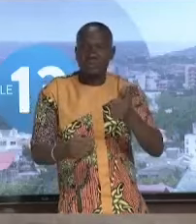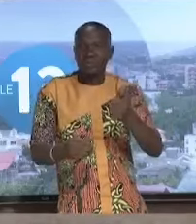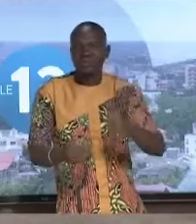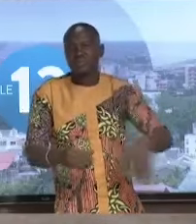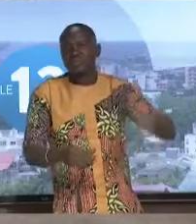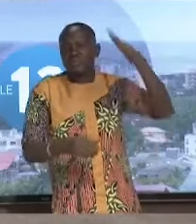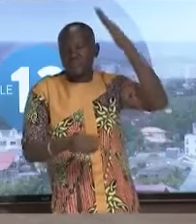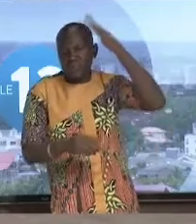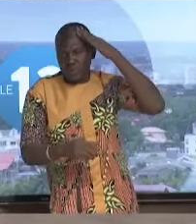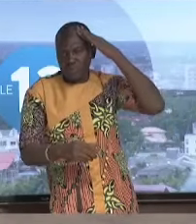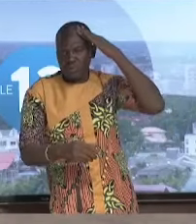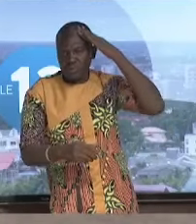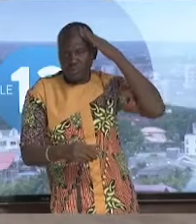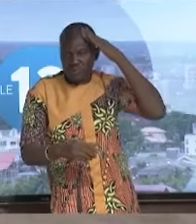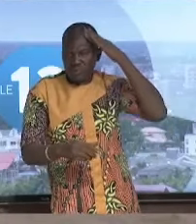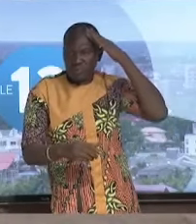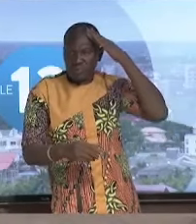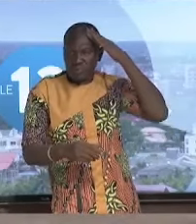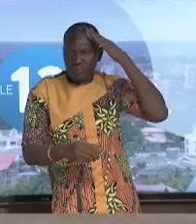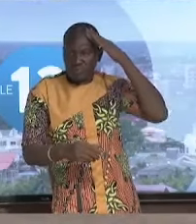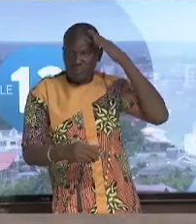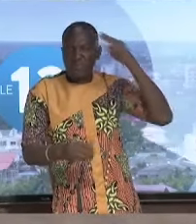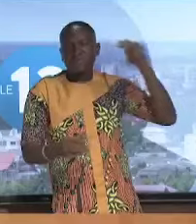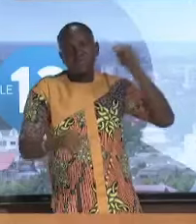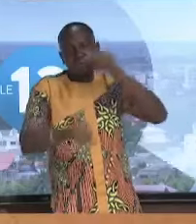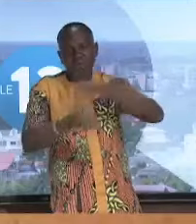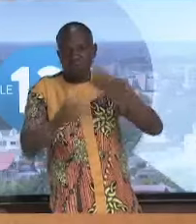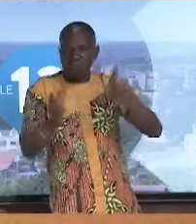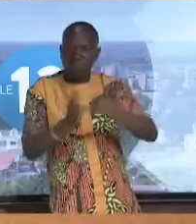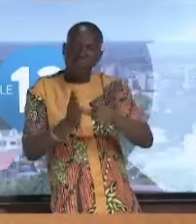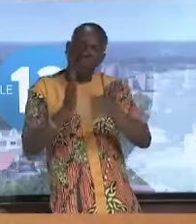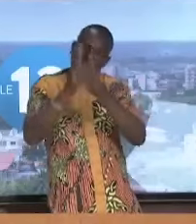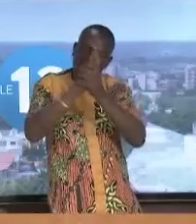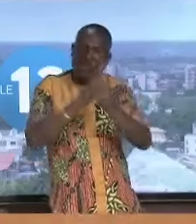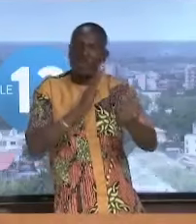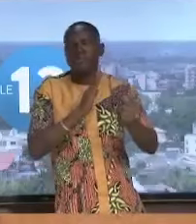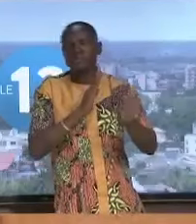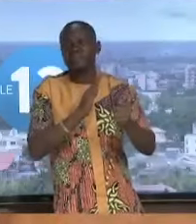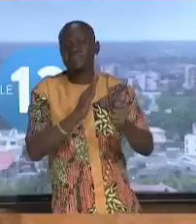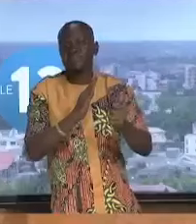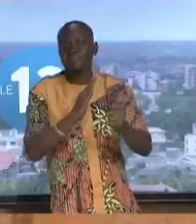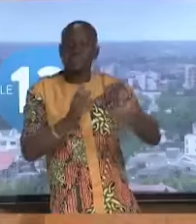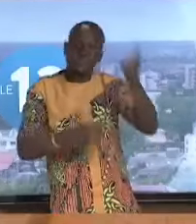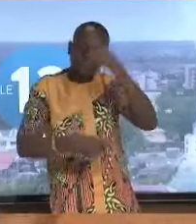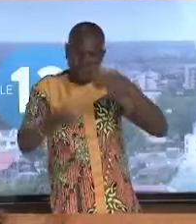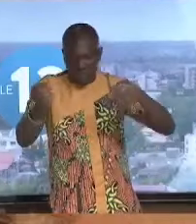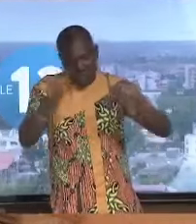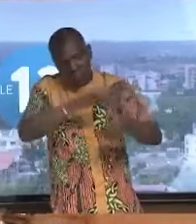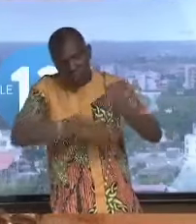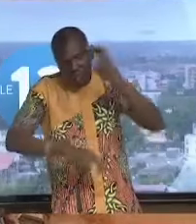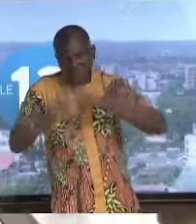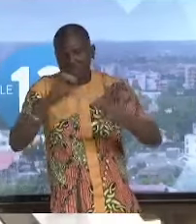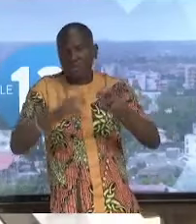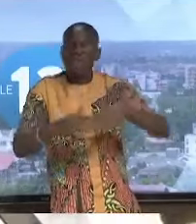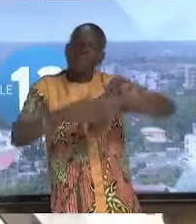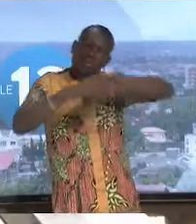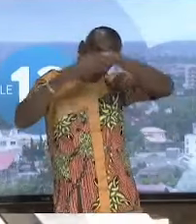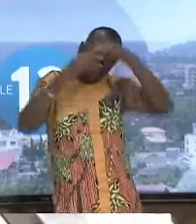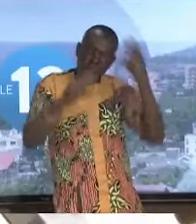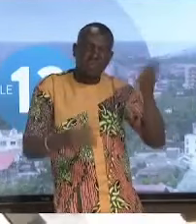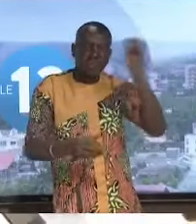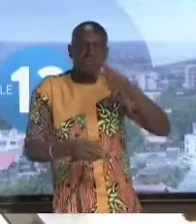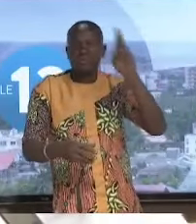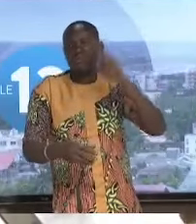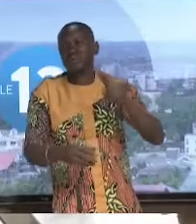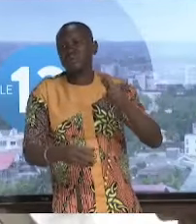connaissant cette nature-là, sa valeur, que l'on vienne exploiter comme ça. On sort des lingots d'or,